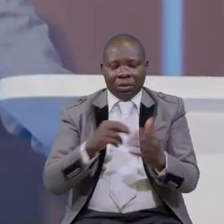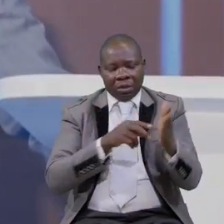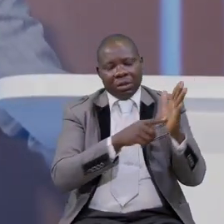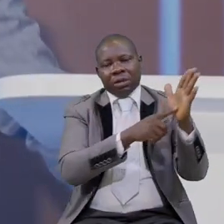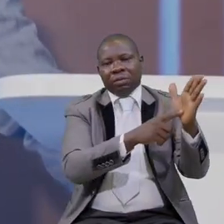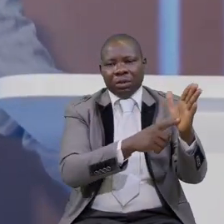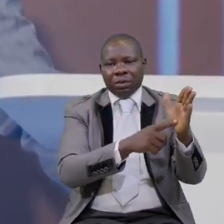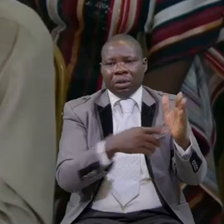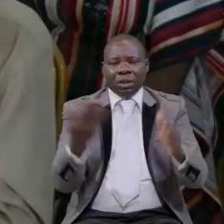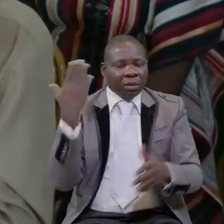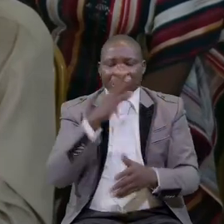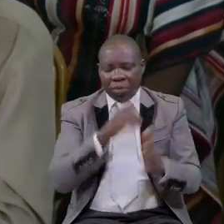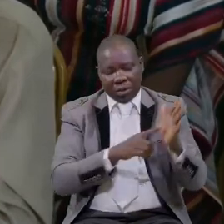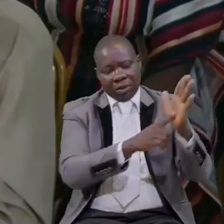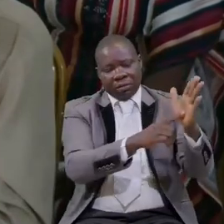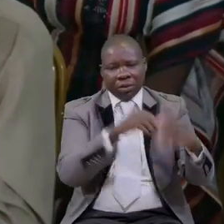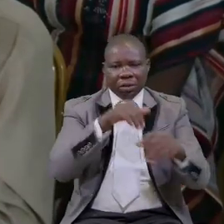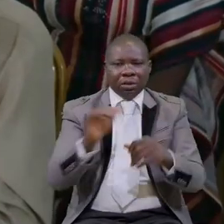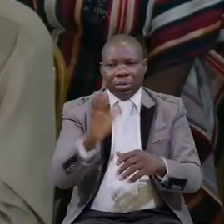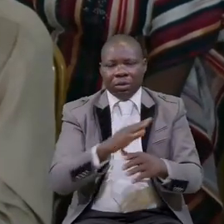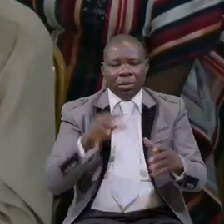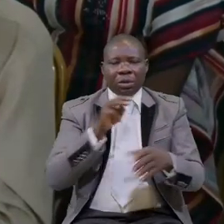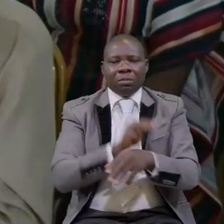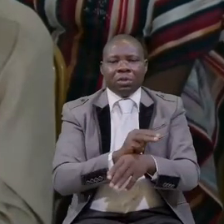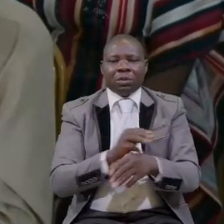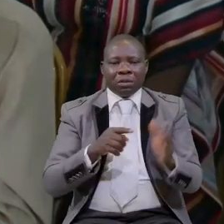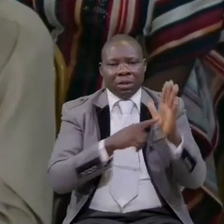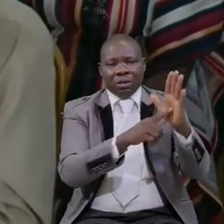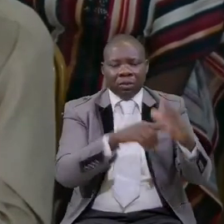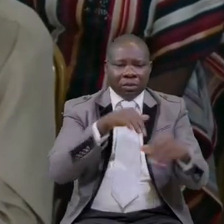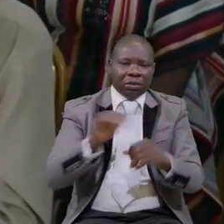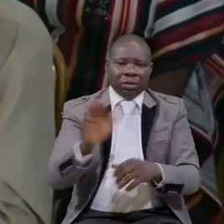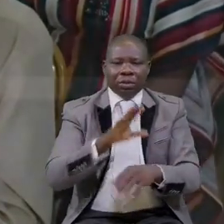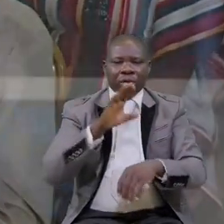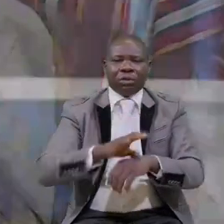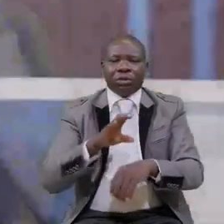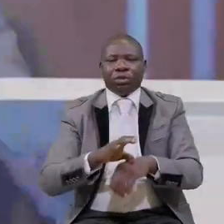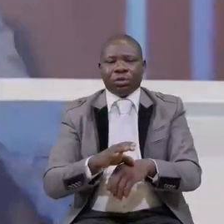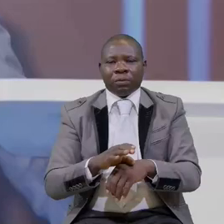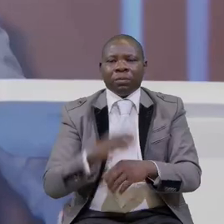la révélation, il y aura révélation dans ton ministère. Il y aura la révélation dans ton église.